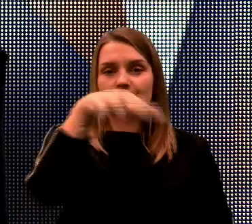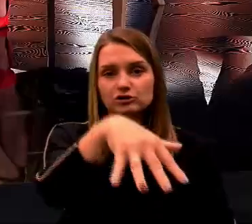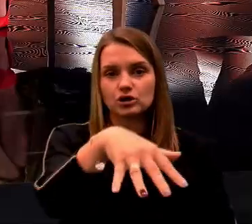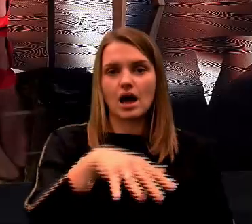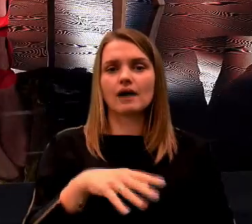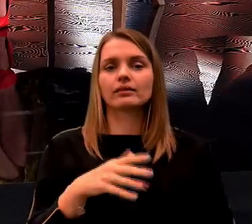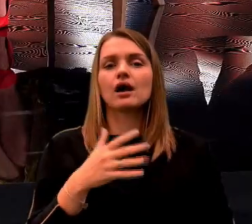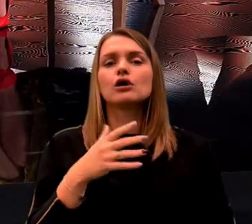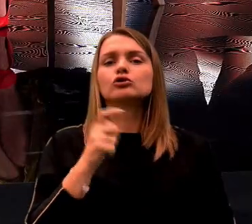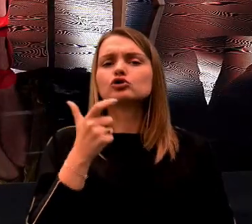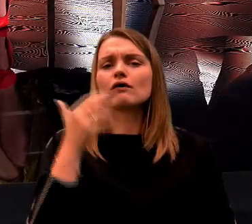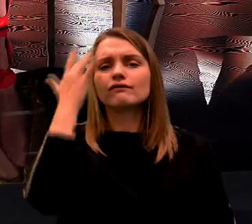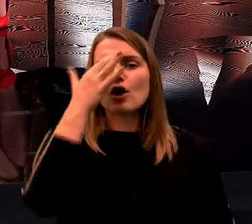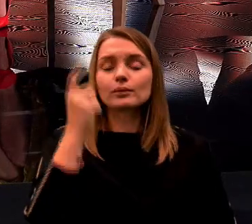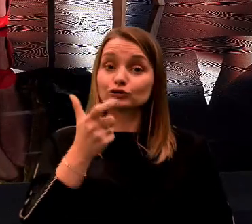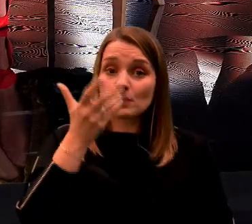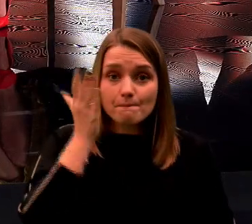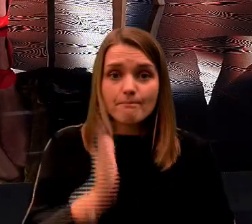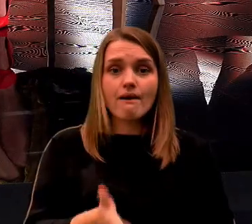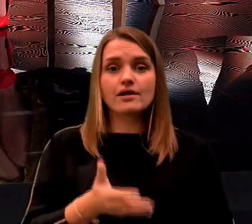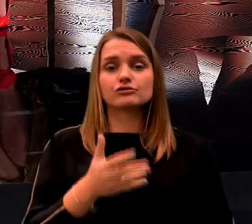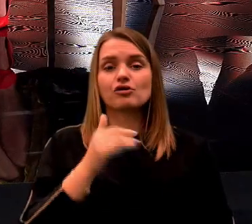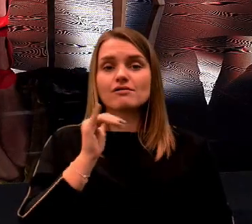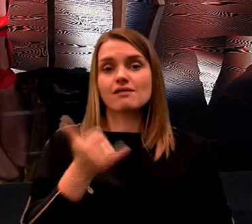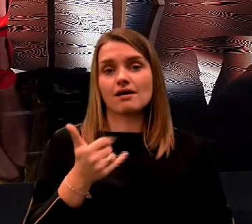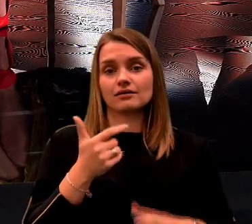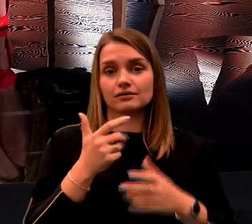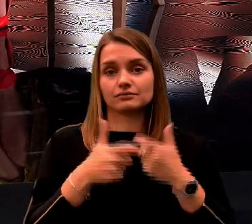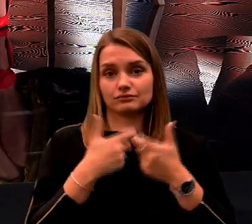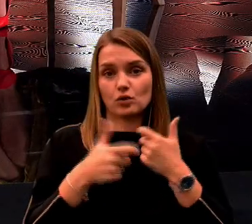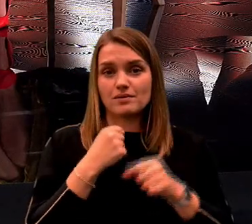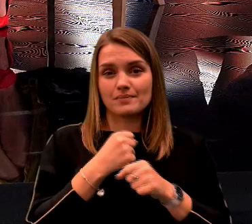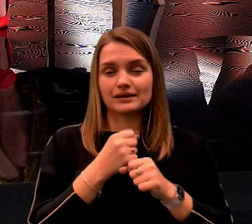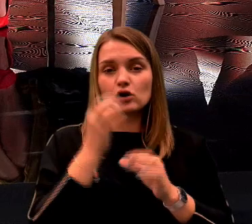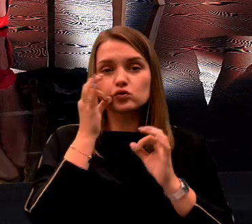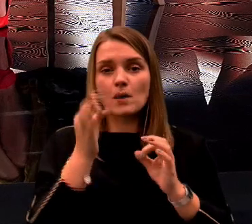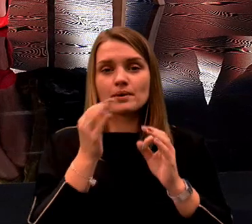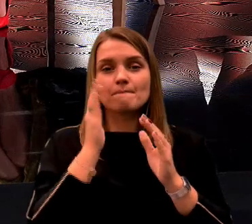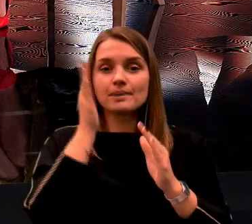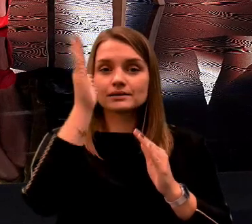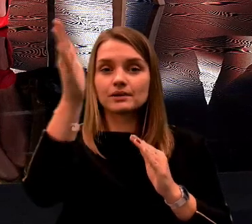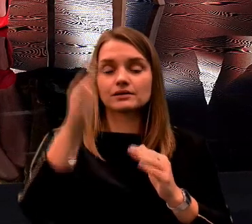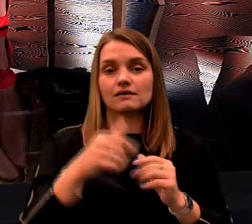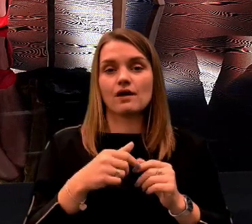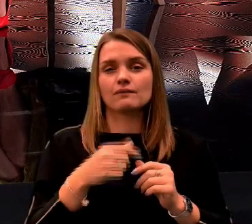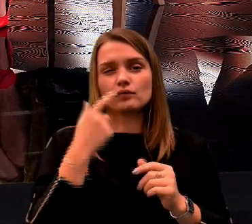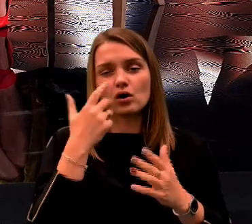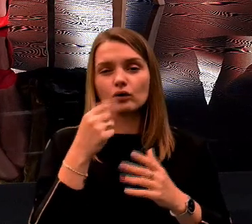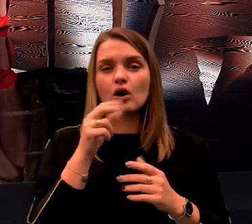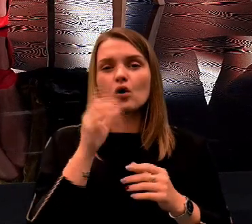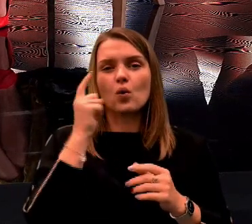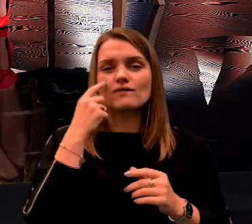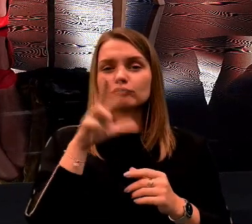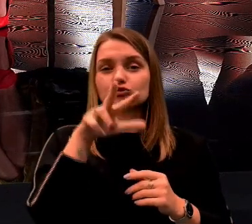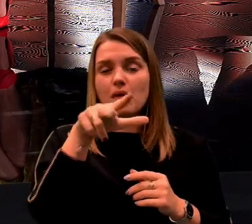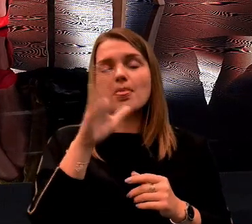sobie wyobrażacie, co będzie i jak to będzie wyglądało? Długa perspektywa po już współczesnym. No dobrze, ale tak głównie 3 lata potem robimy.